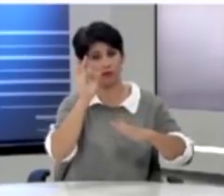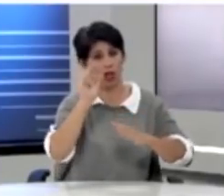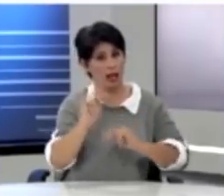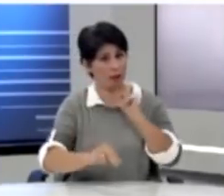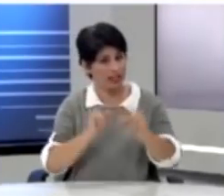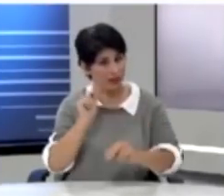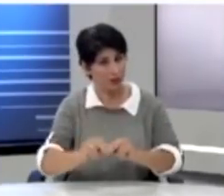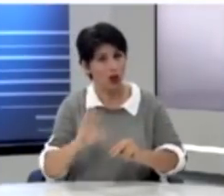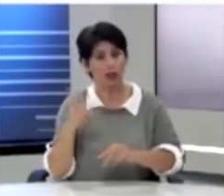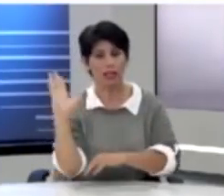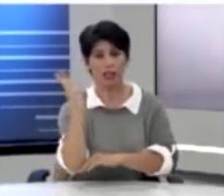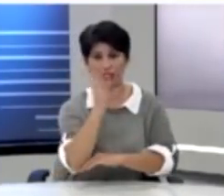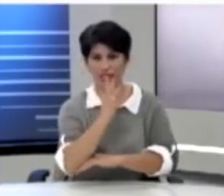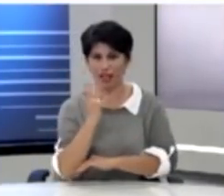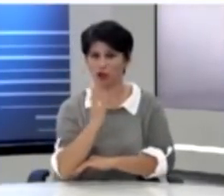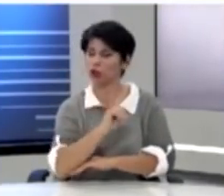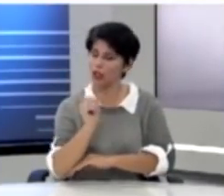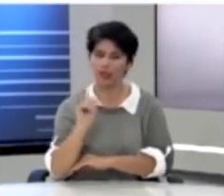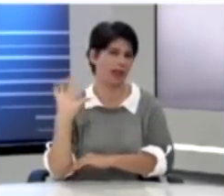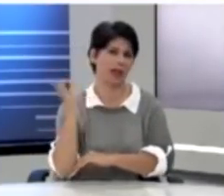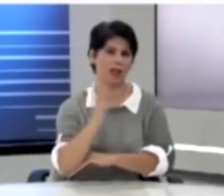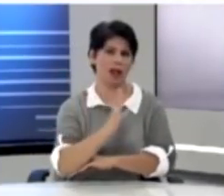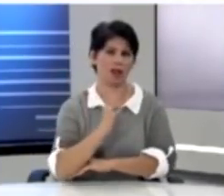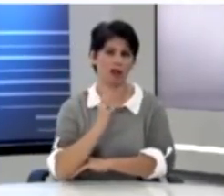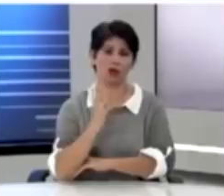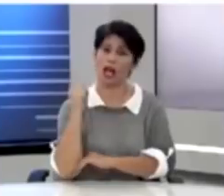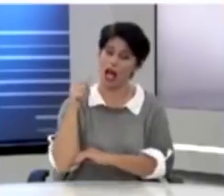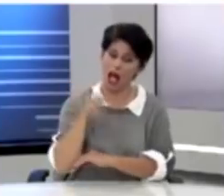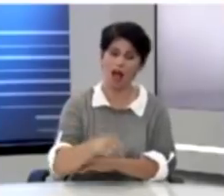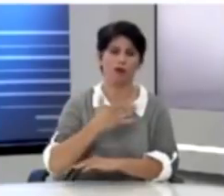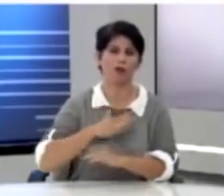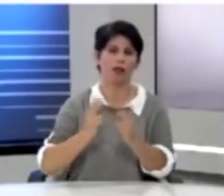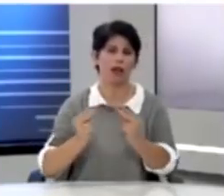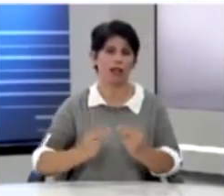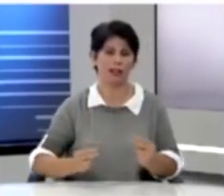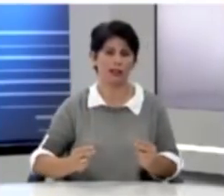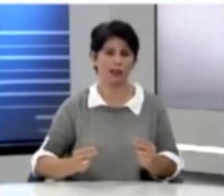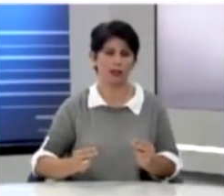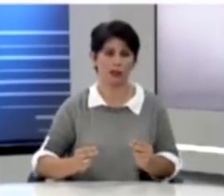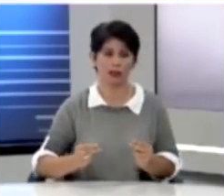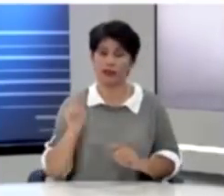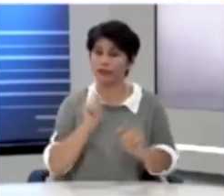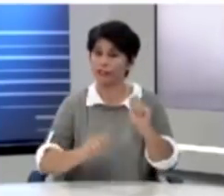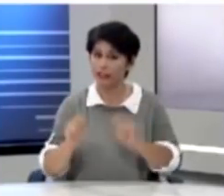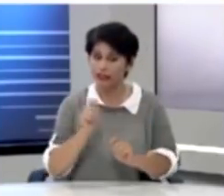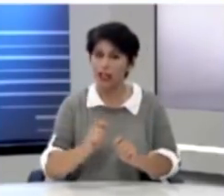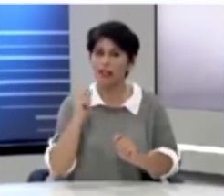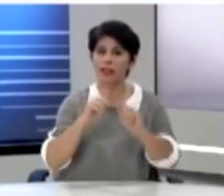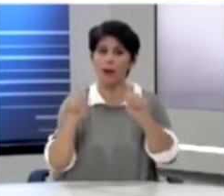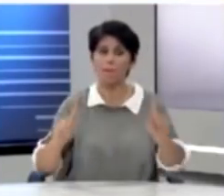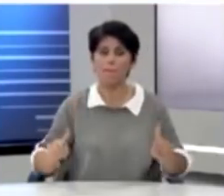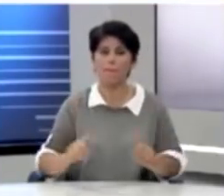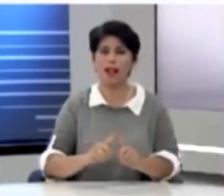ψηφίσει ότι το δάσος δεν είναι δάσος. Αυτό θέλετε να λύσετε. Διαμορφώνετε ένα